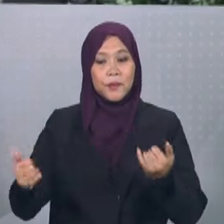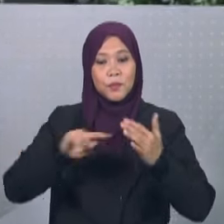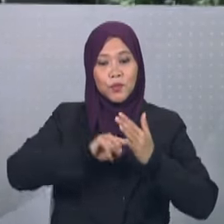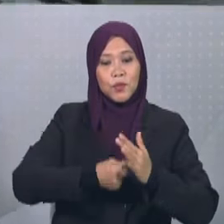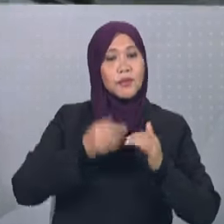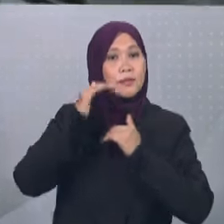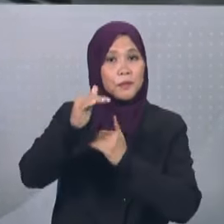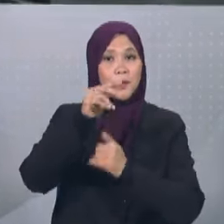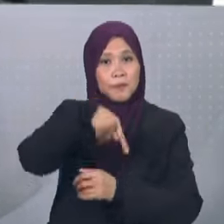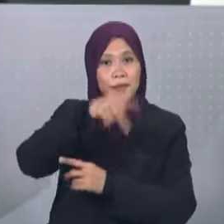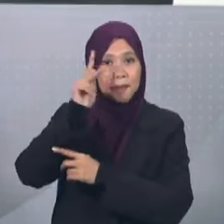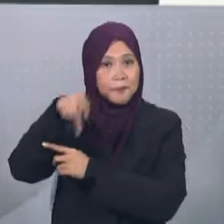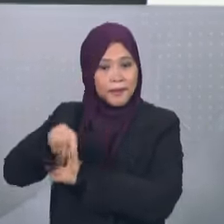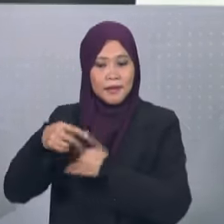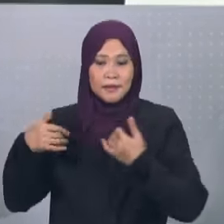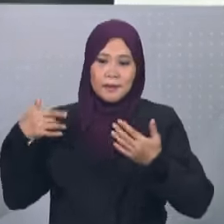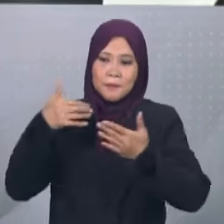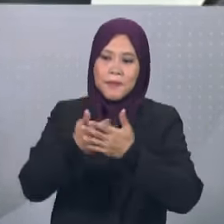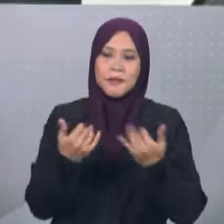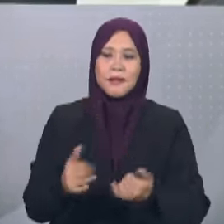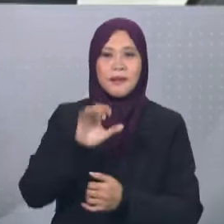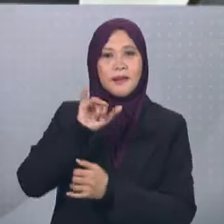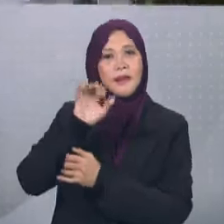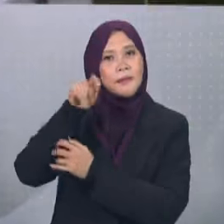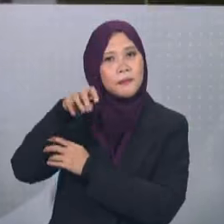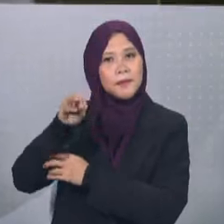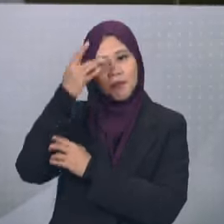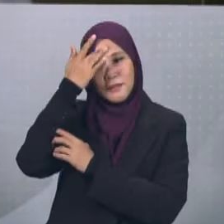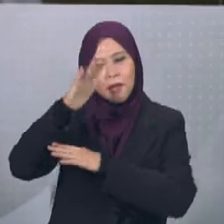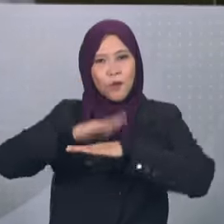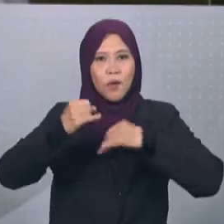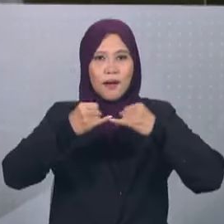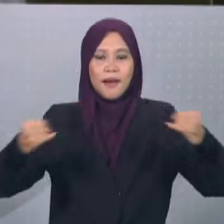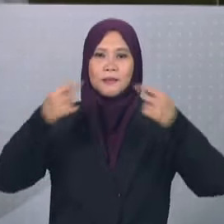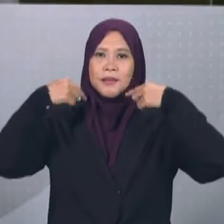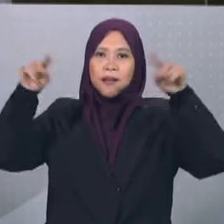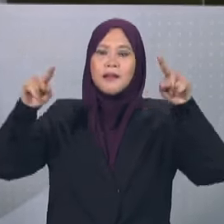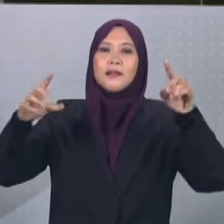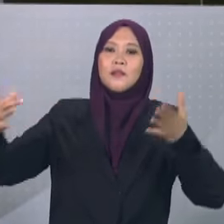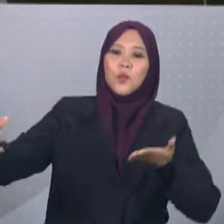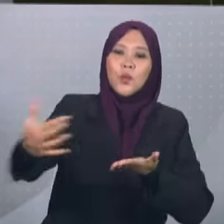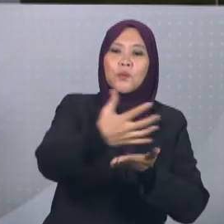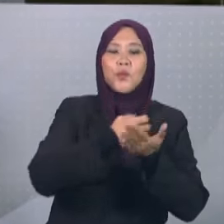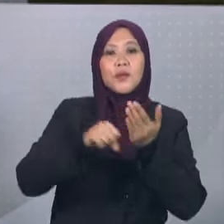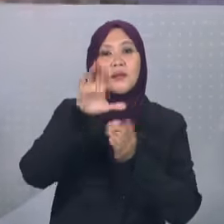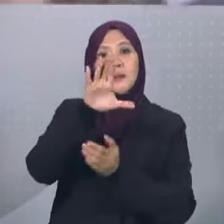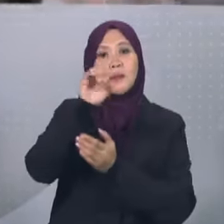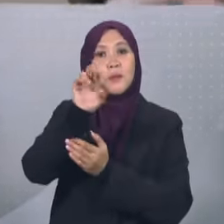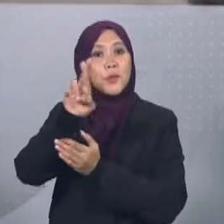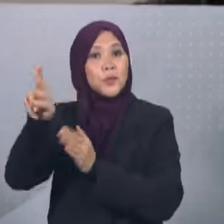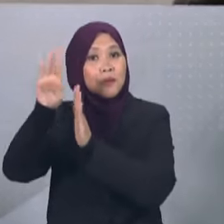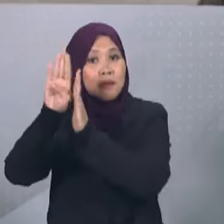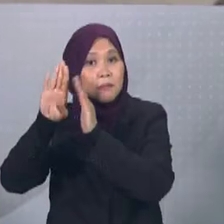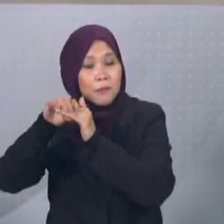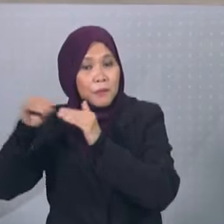PKP diumumkan, sehingga kini YAPIM Smart Online telah berjaya mengumpul hampir